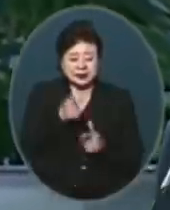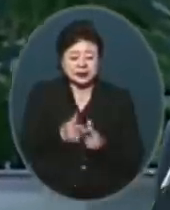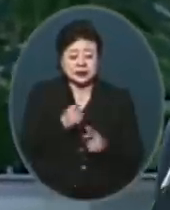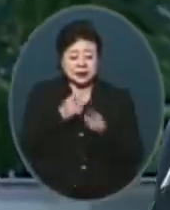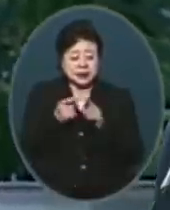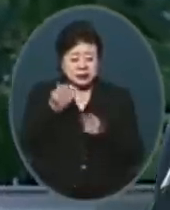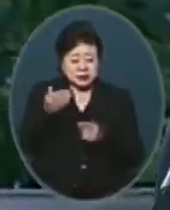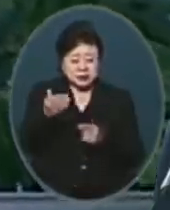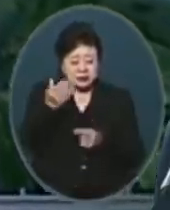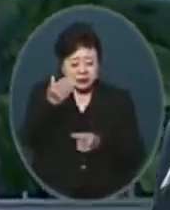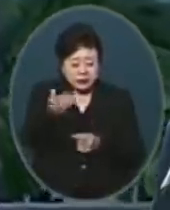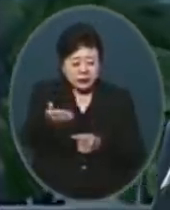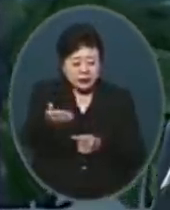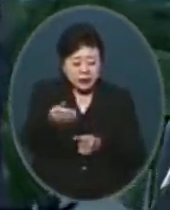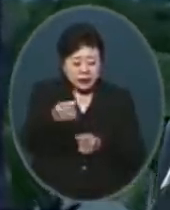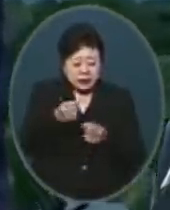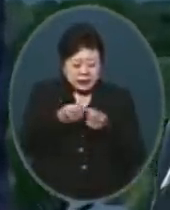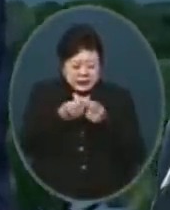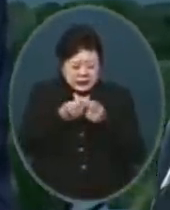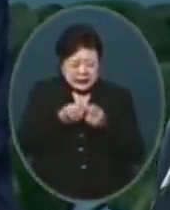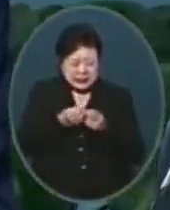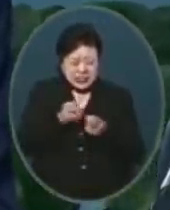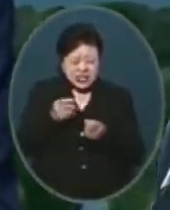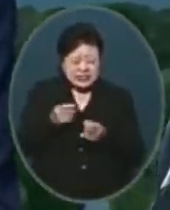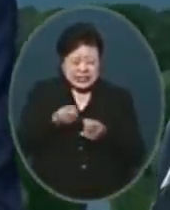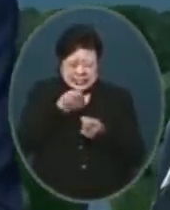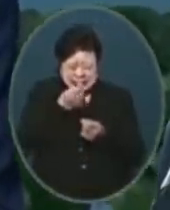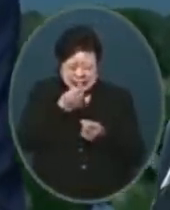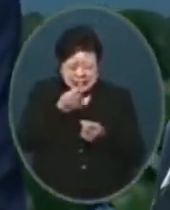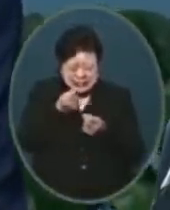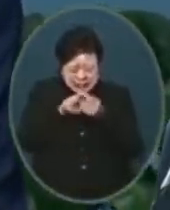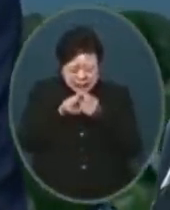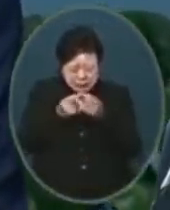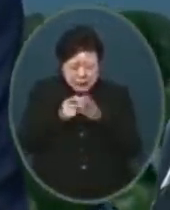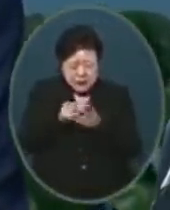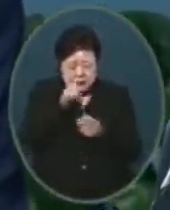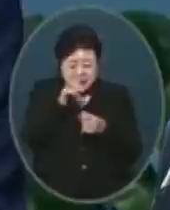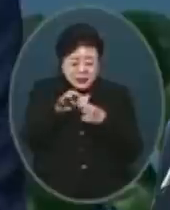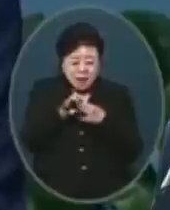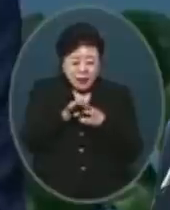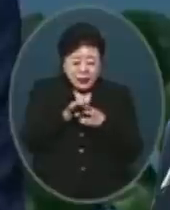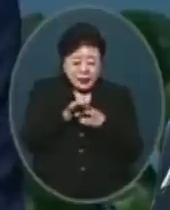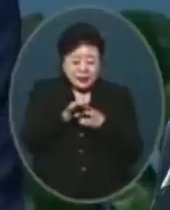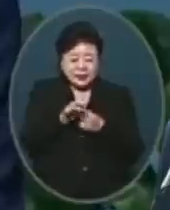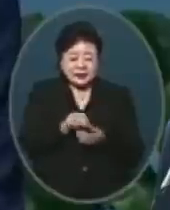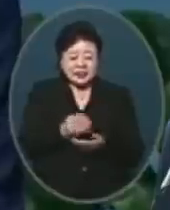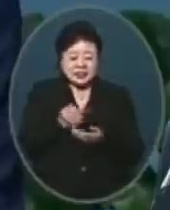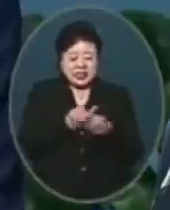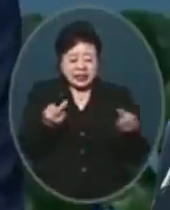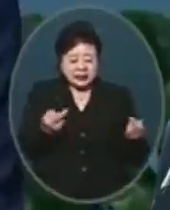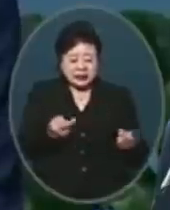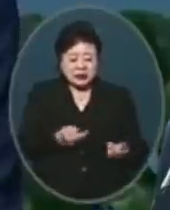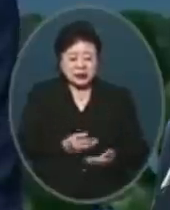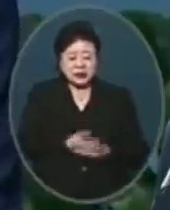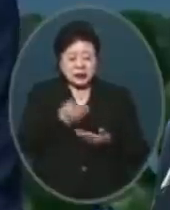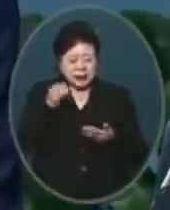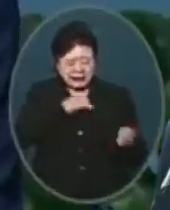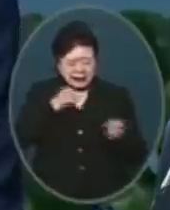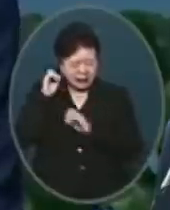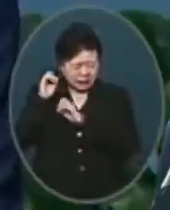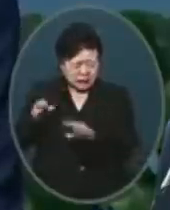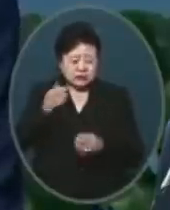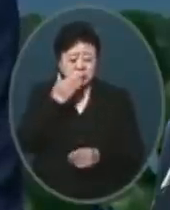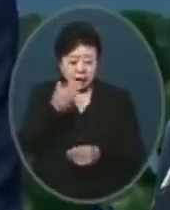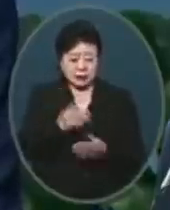예수께서 말씀하기를 너희가 겨자씨 하나님 하는 믿음이 있으면 이 산들을 명하여 저 바다에